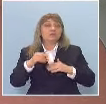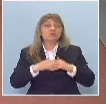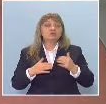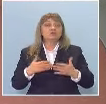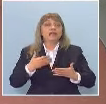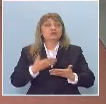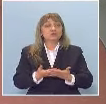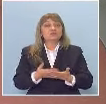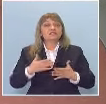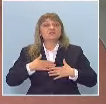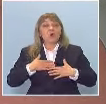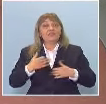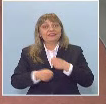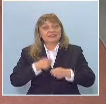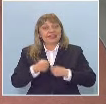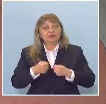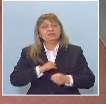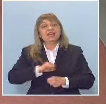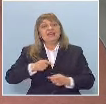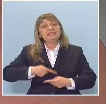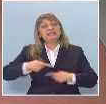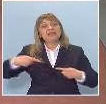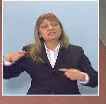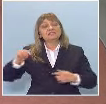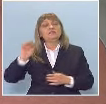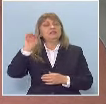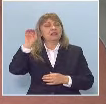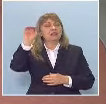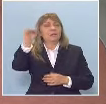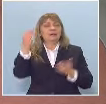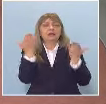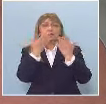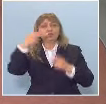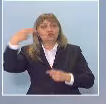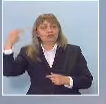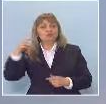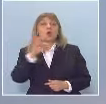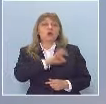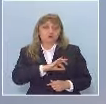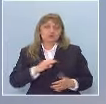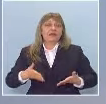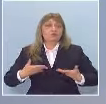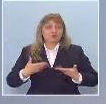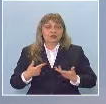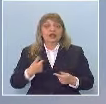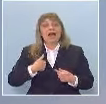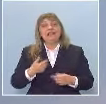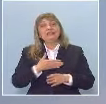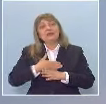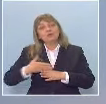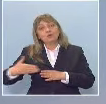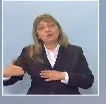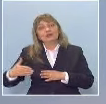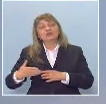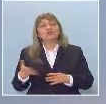към своята дейност и да развивате още по-напред училището. Успех ви пожелаваме. Благодарим. А ние продължаваме